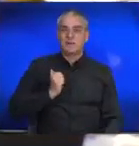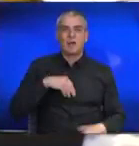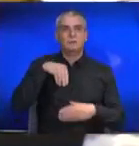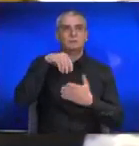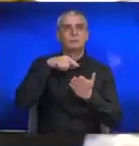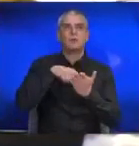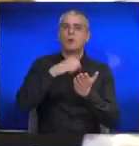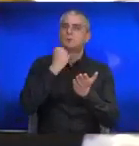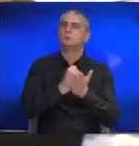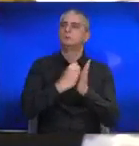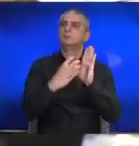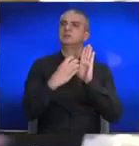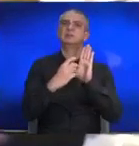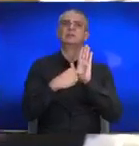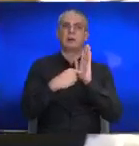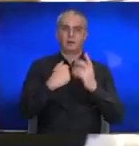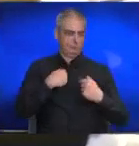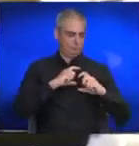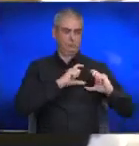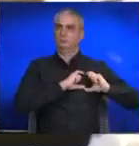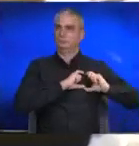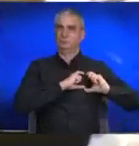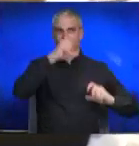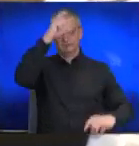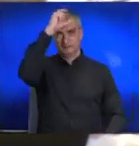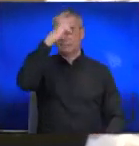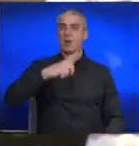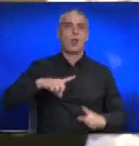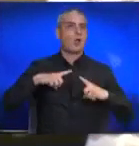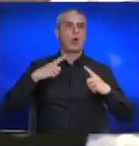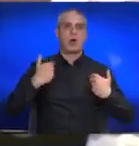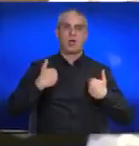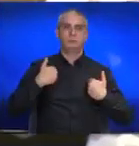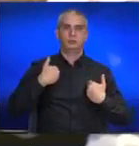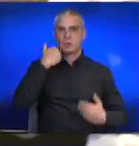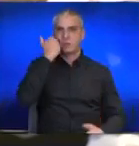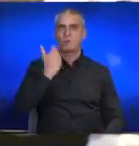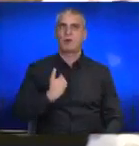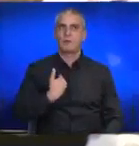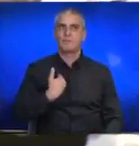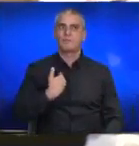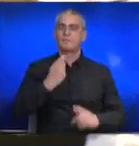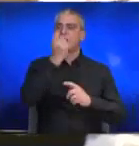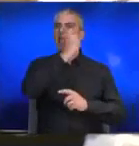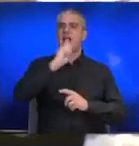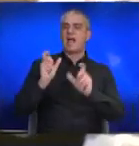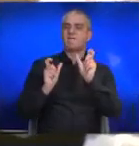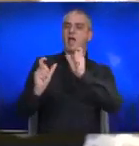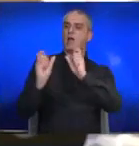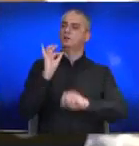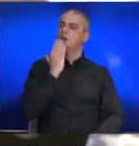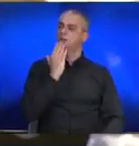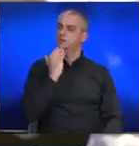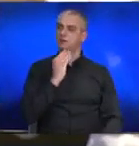סמלו, שאותו אני עונד בגאווה כל חיי הבוגרים, את חרב ההגנה הישראלית,